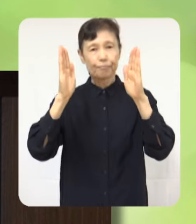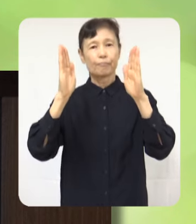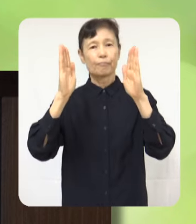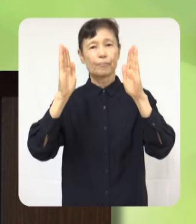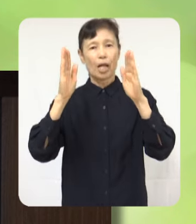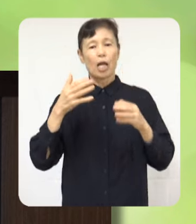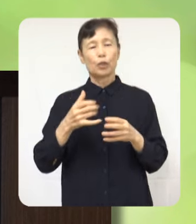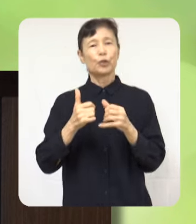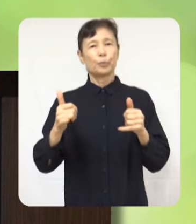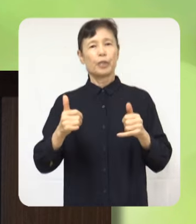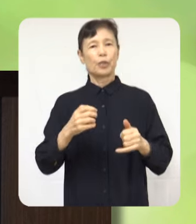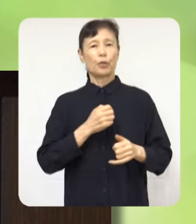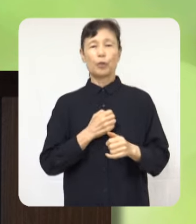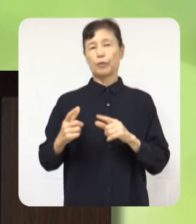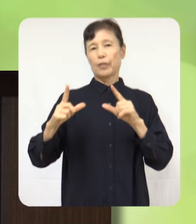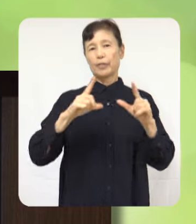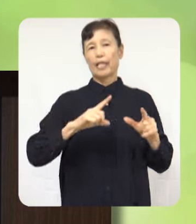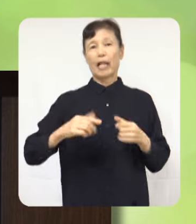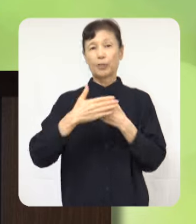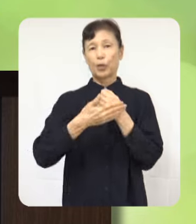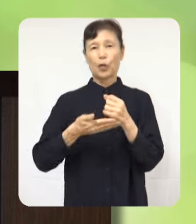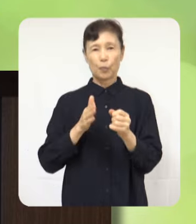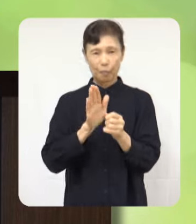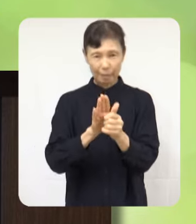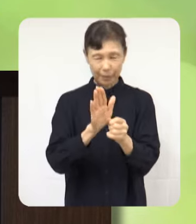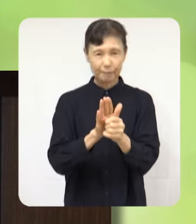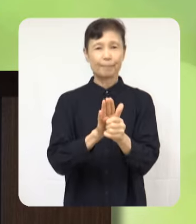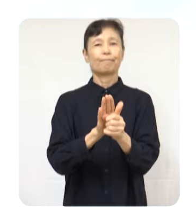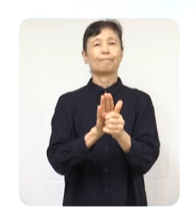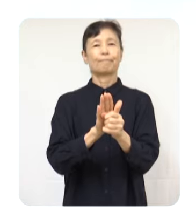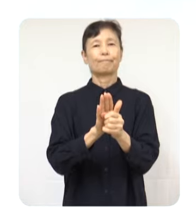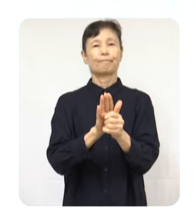区民の命と生活を守っていきます